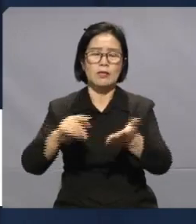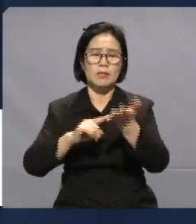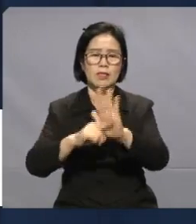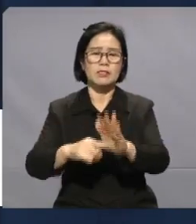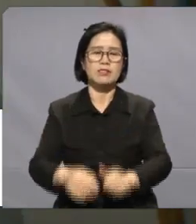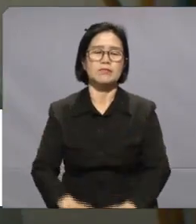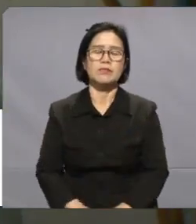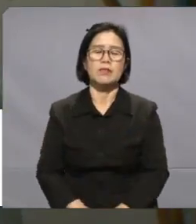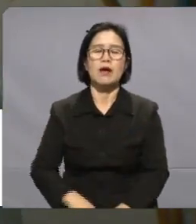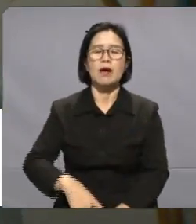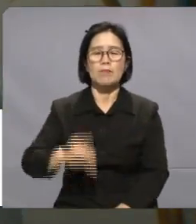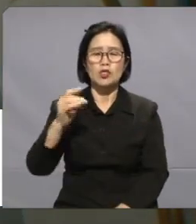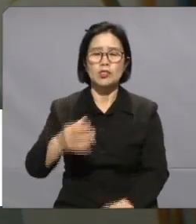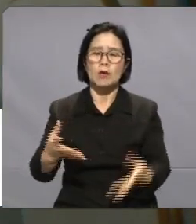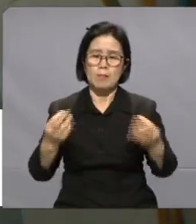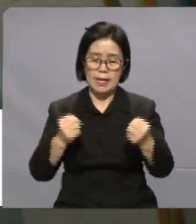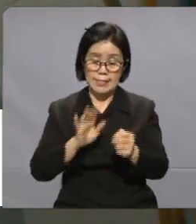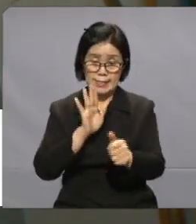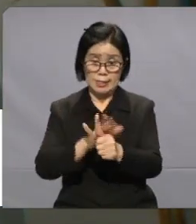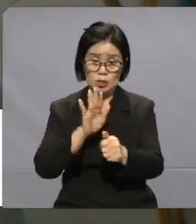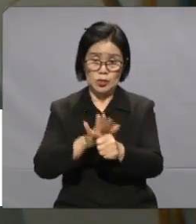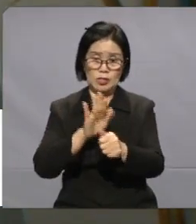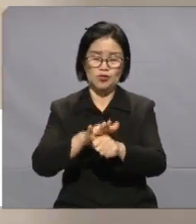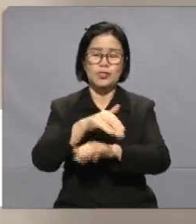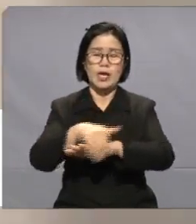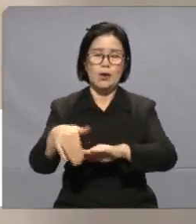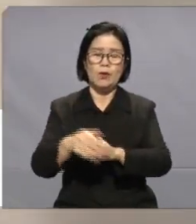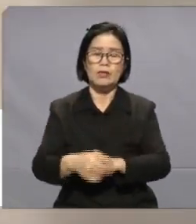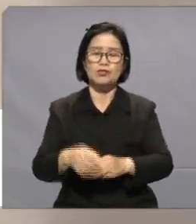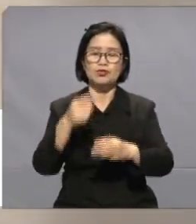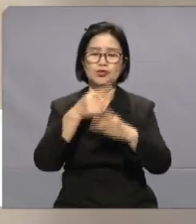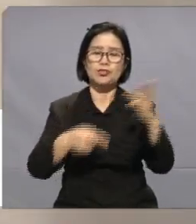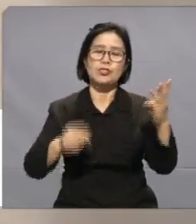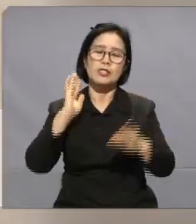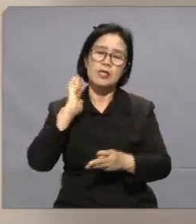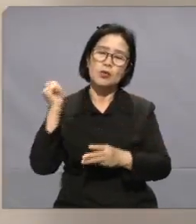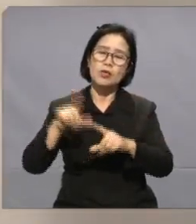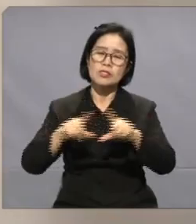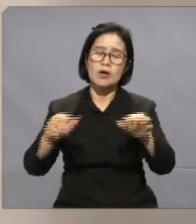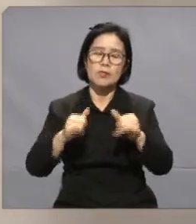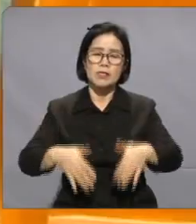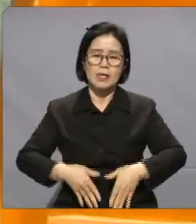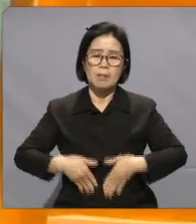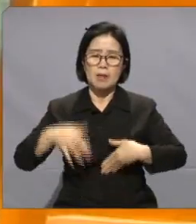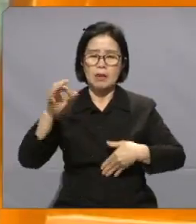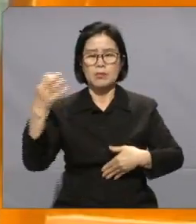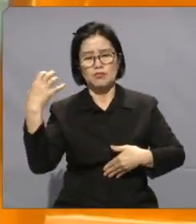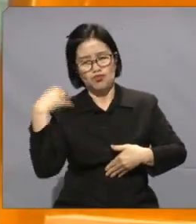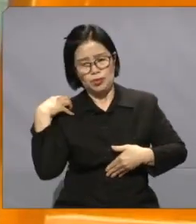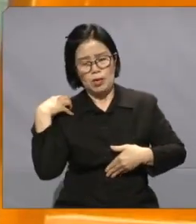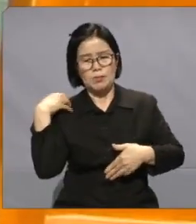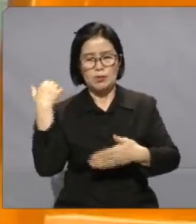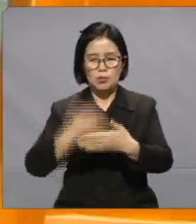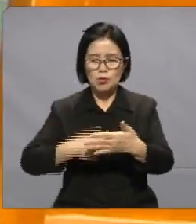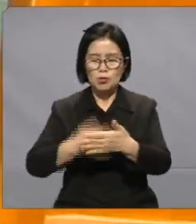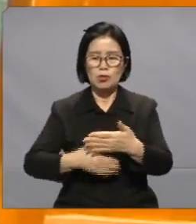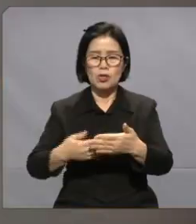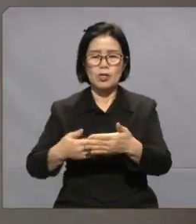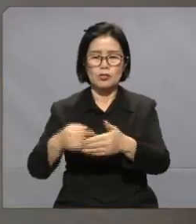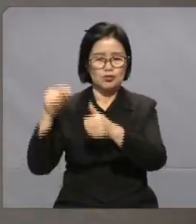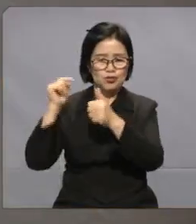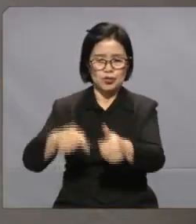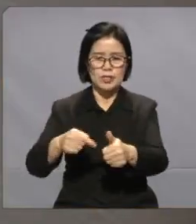일단 두텁게 지원한다는 계획인데 윤석열 대통령이 서민남방비 부담을 경감하는 방안을 지시한지